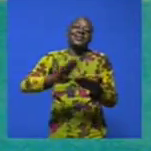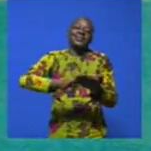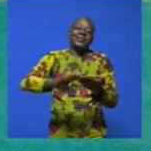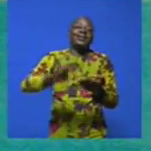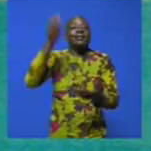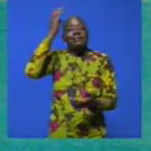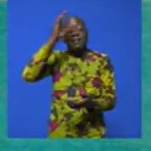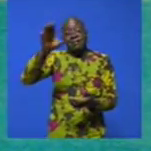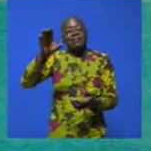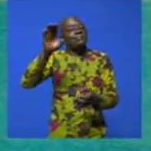profanation